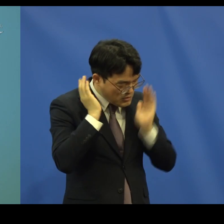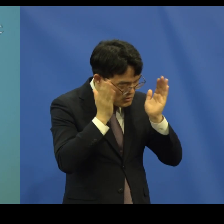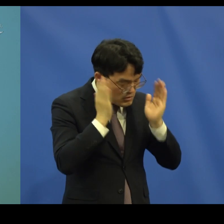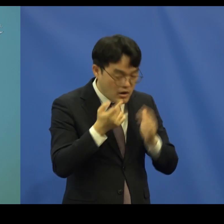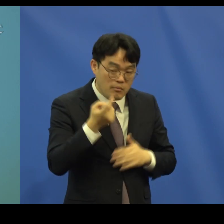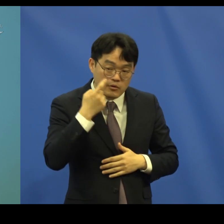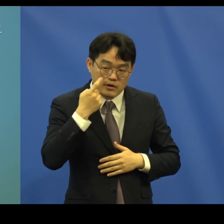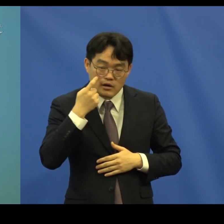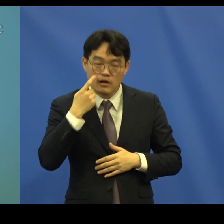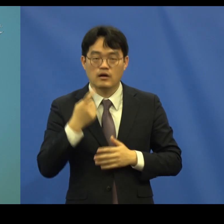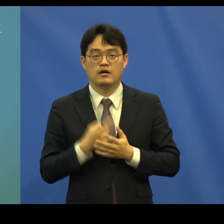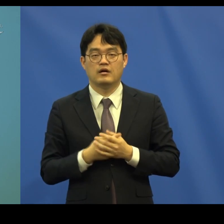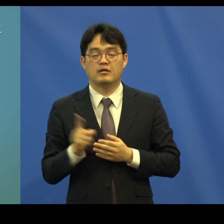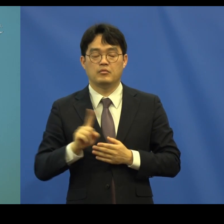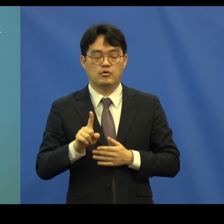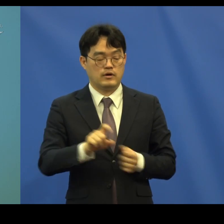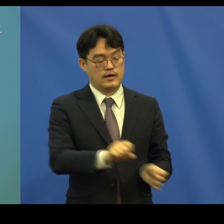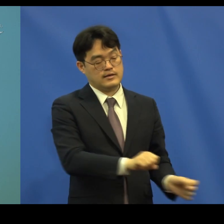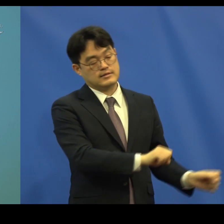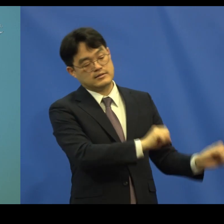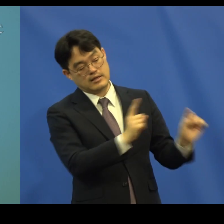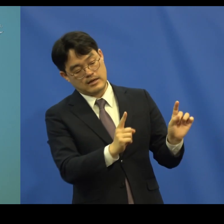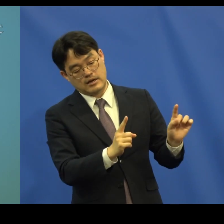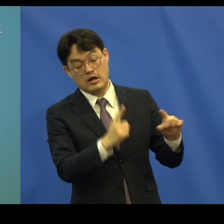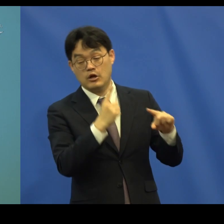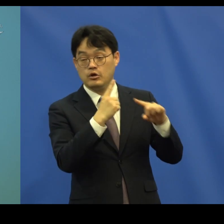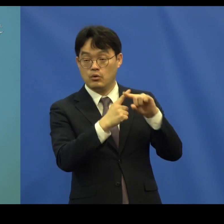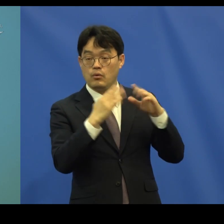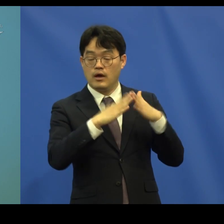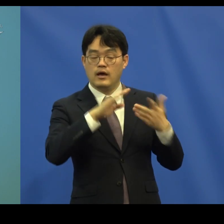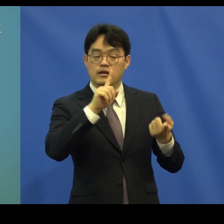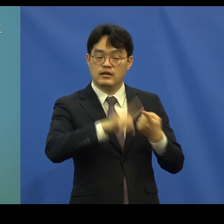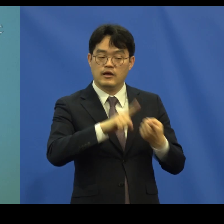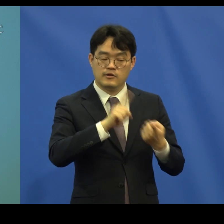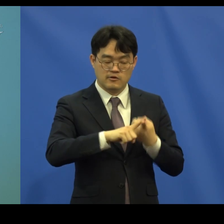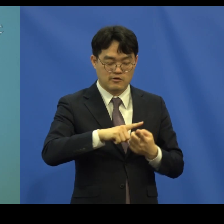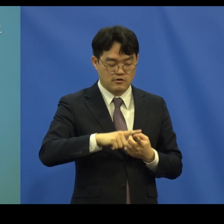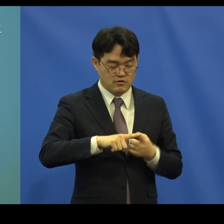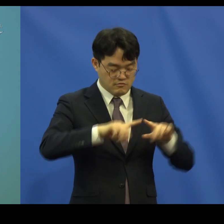살아나는 교회를 해부하다, 그런 책. 또 하나는 죽은 교회를 부검하다,